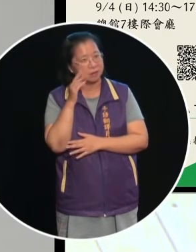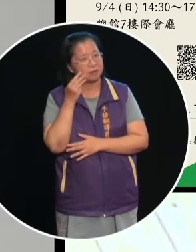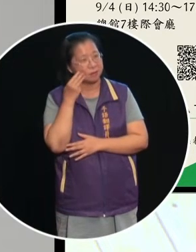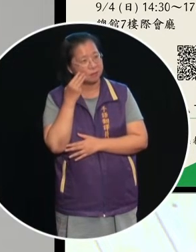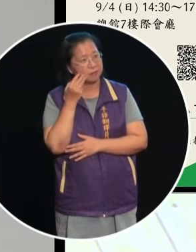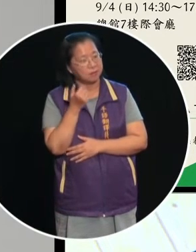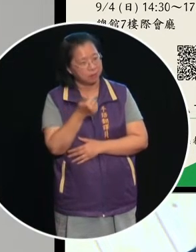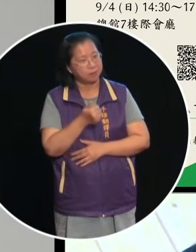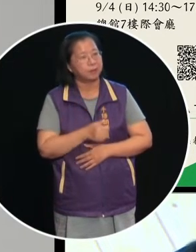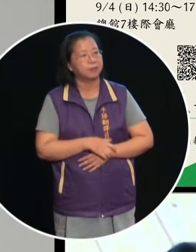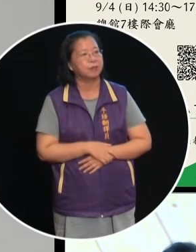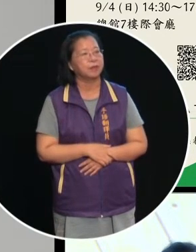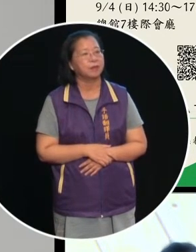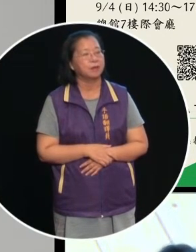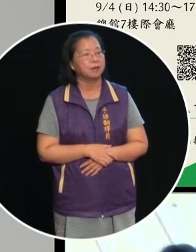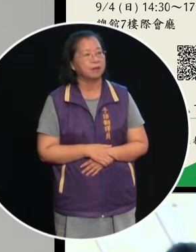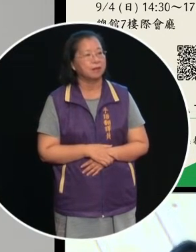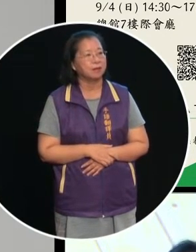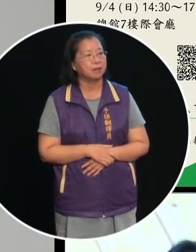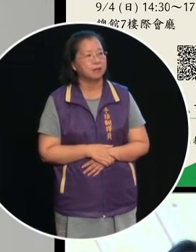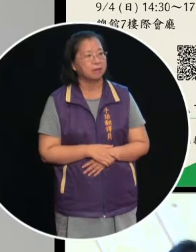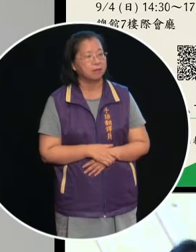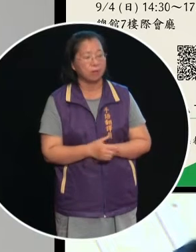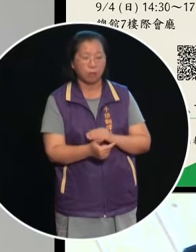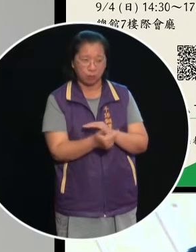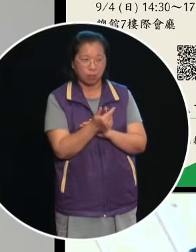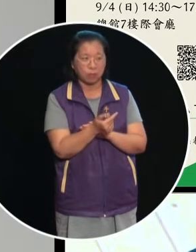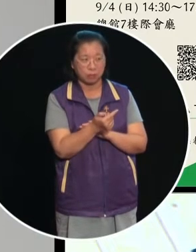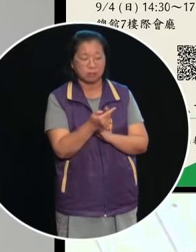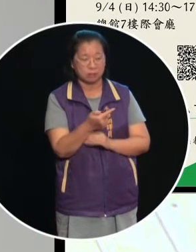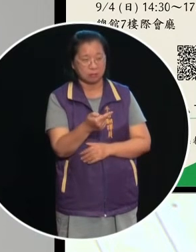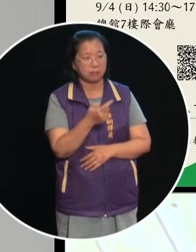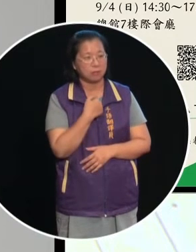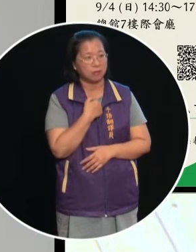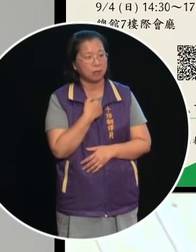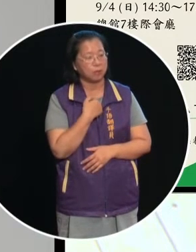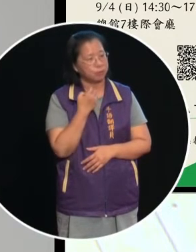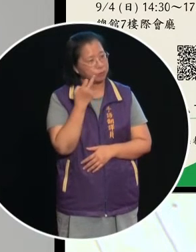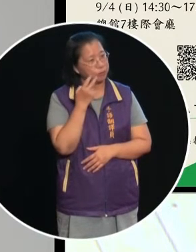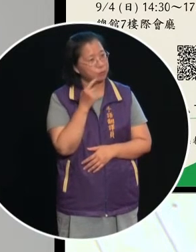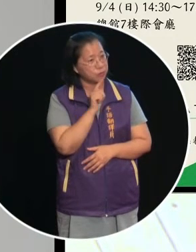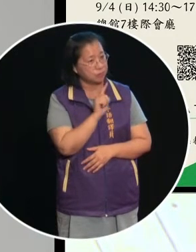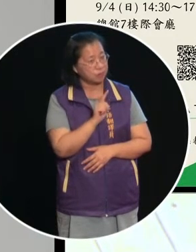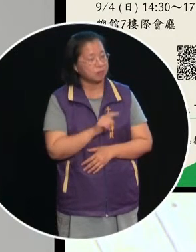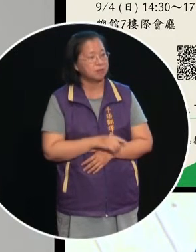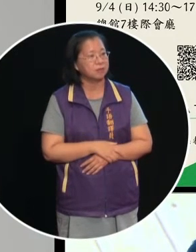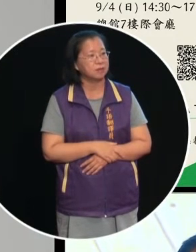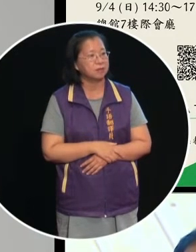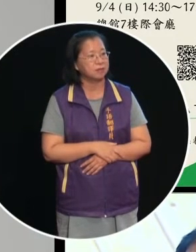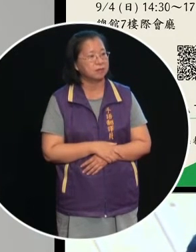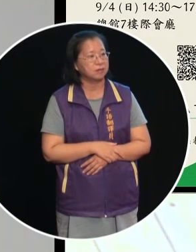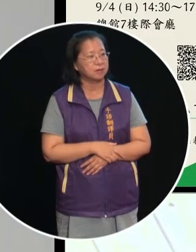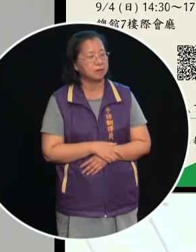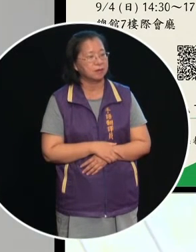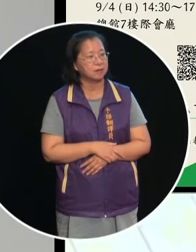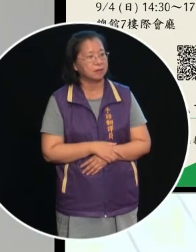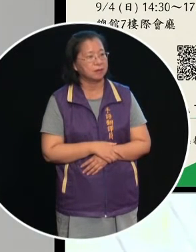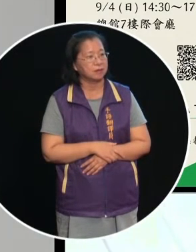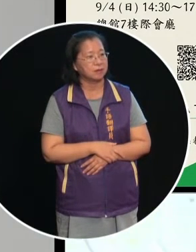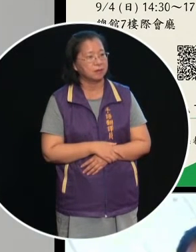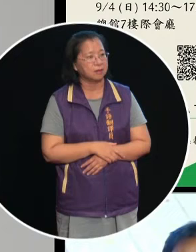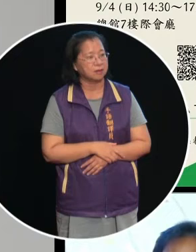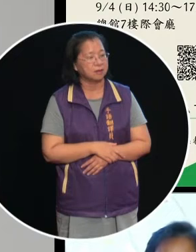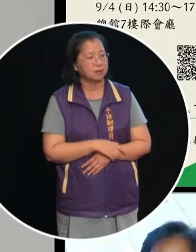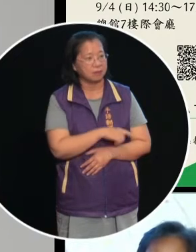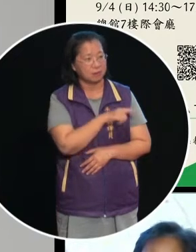不过未来会那么容易吗？会那么快？我觉得说不定了，因为管道是已经改变了，